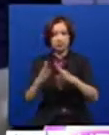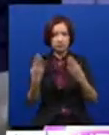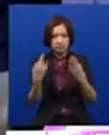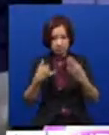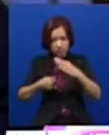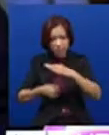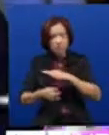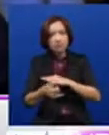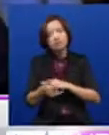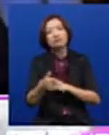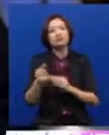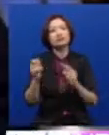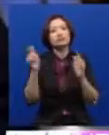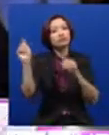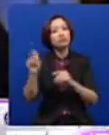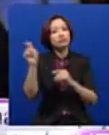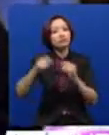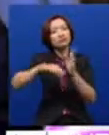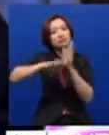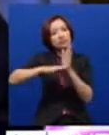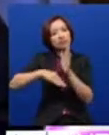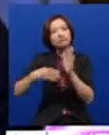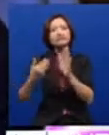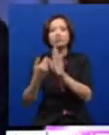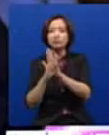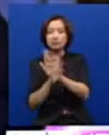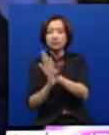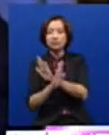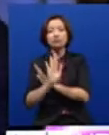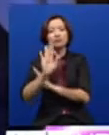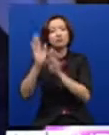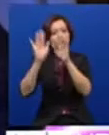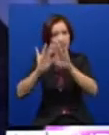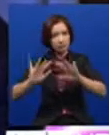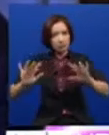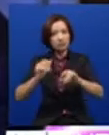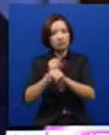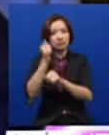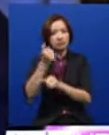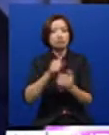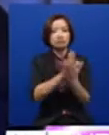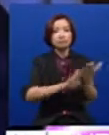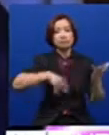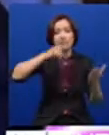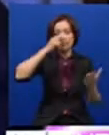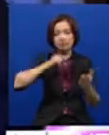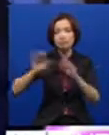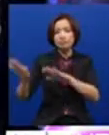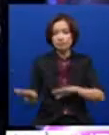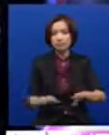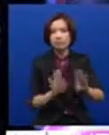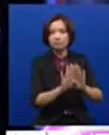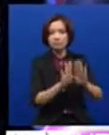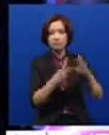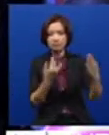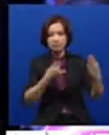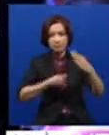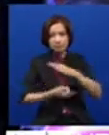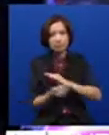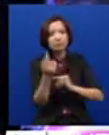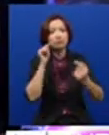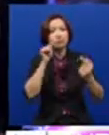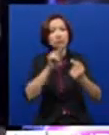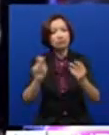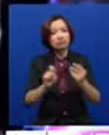ภูมิภาคเอเชียใต้และตะวันออกกลางของอาเซียนขณะเดียวกันประเทศไทยก็พร้อมที่จะเป็นประตูสู่อาเซียนและเอเชีย